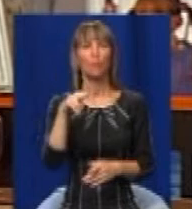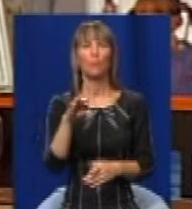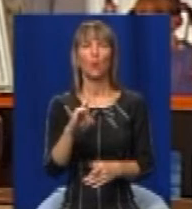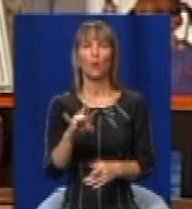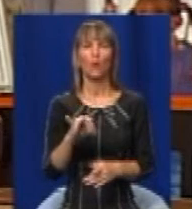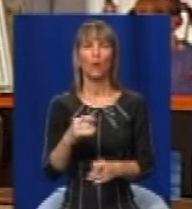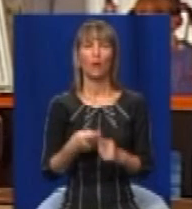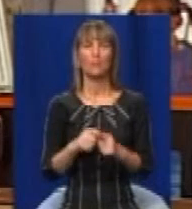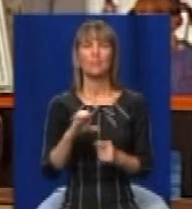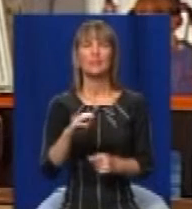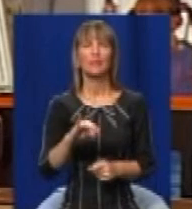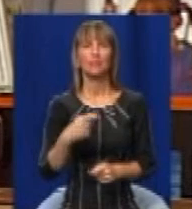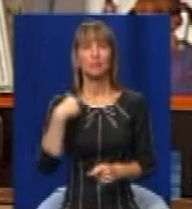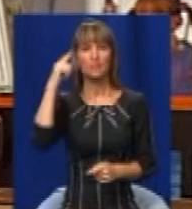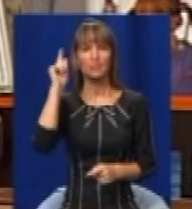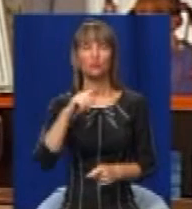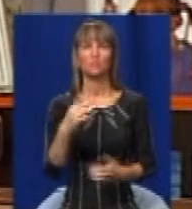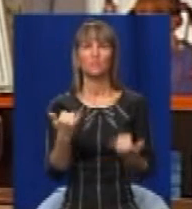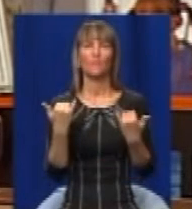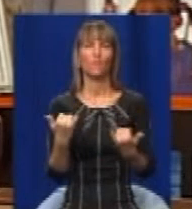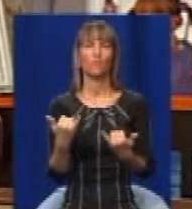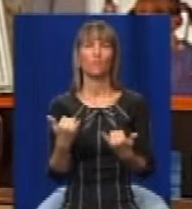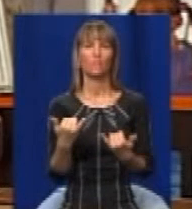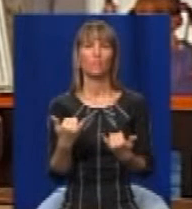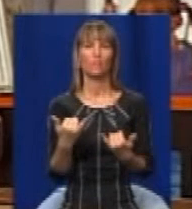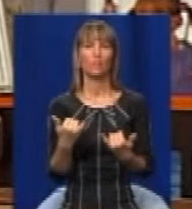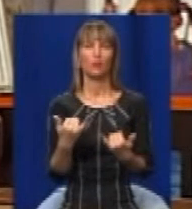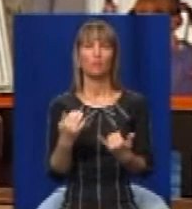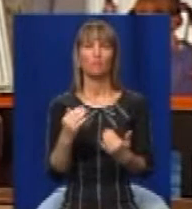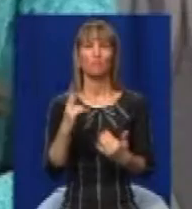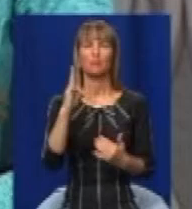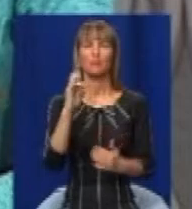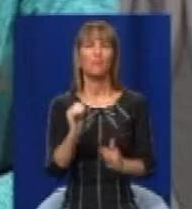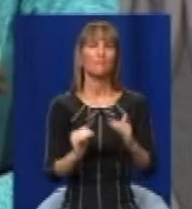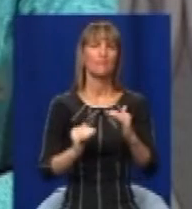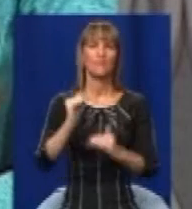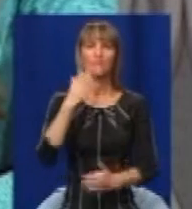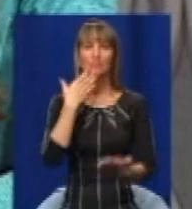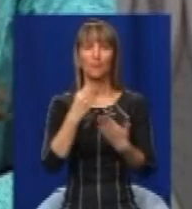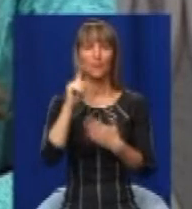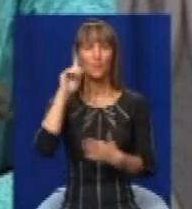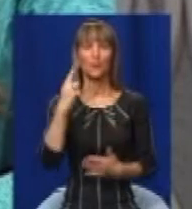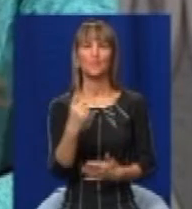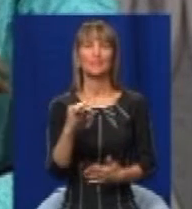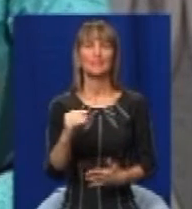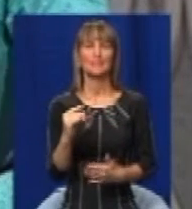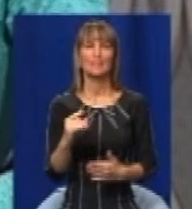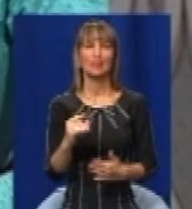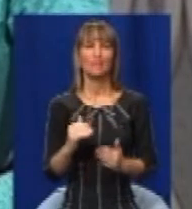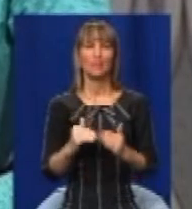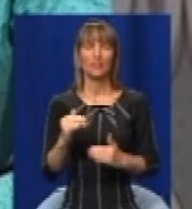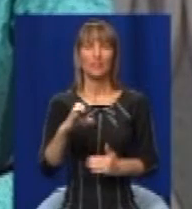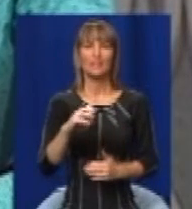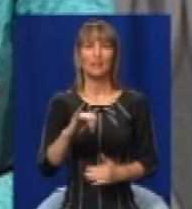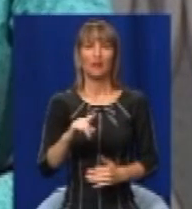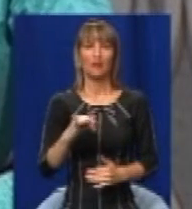Ну, я знаю, що він сьогодні на піку своєї популярності. Один із інших стилів, стиль casual,